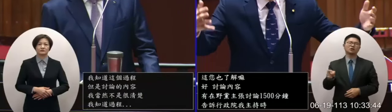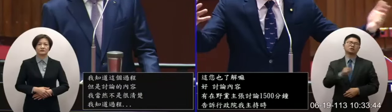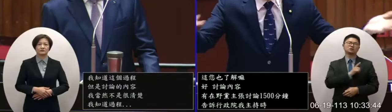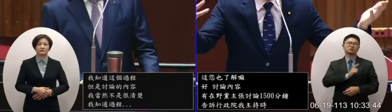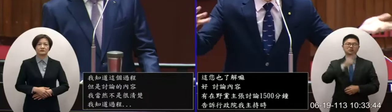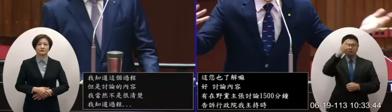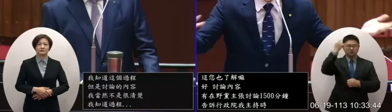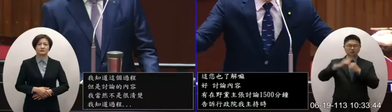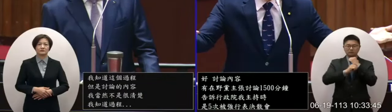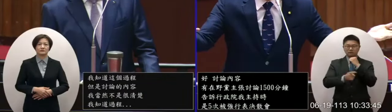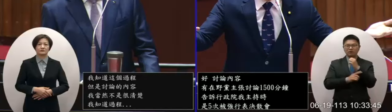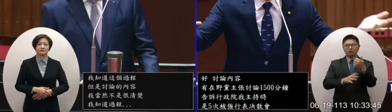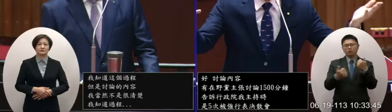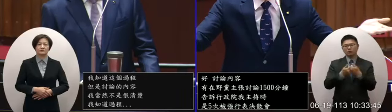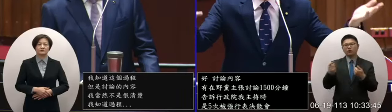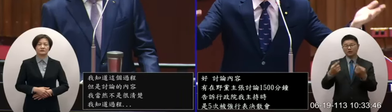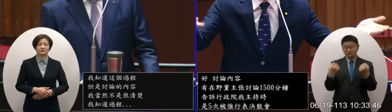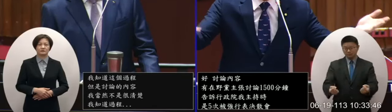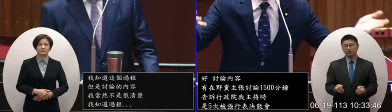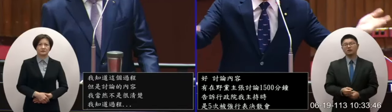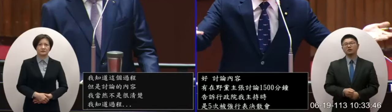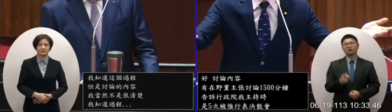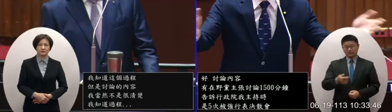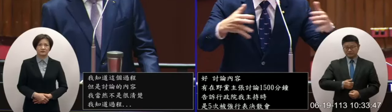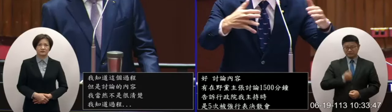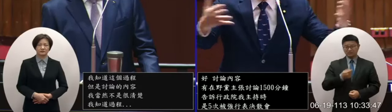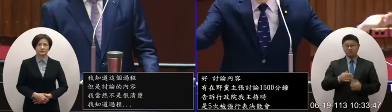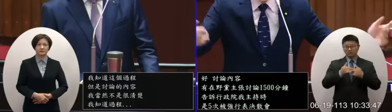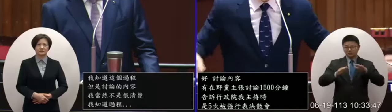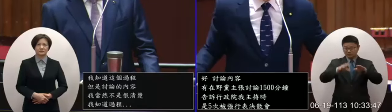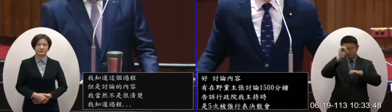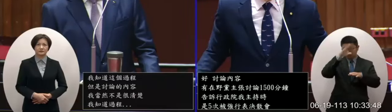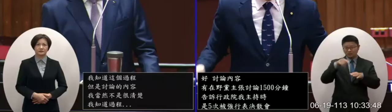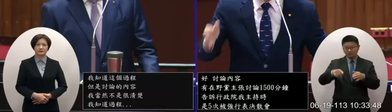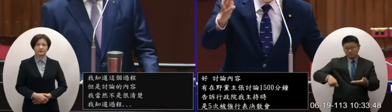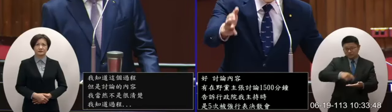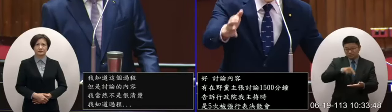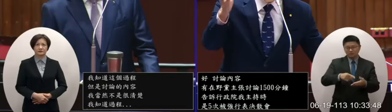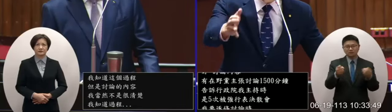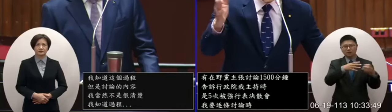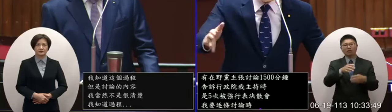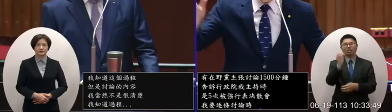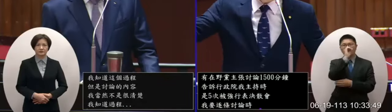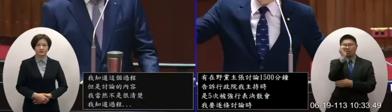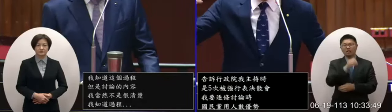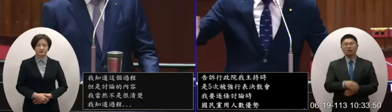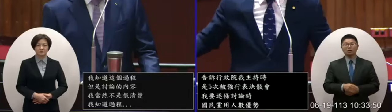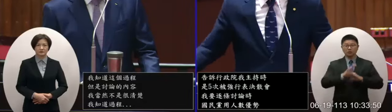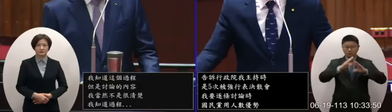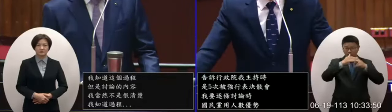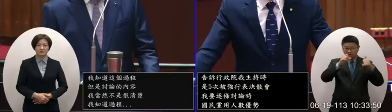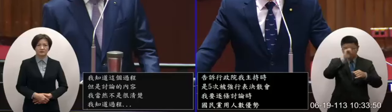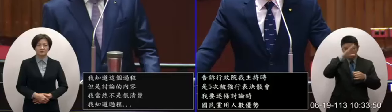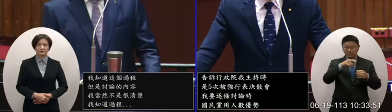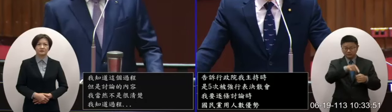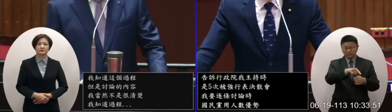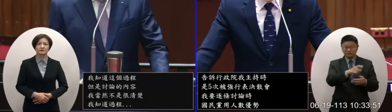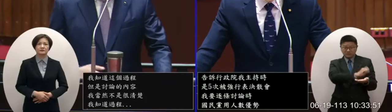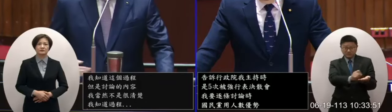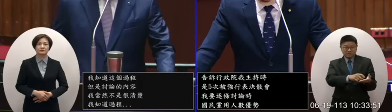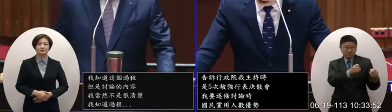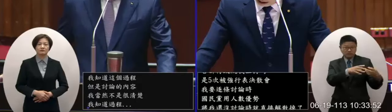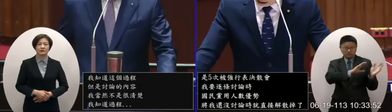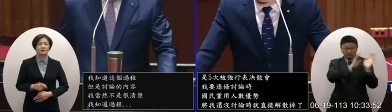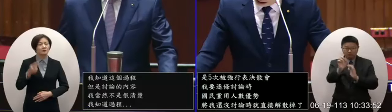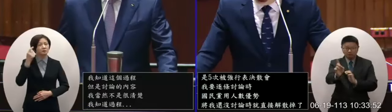员会根本没有讨论，至少就民党党团版本是无从讨论。那您知道国民党的版本怎么讨论吗？ 我